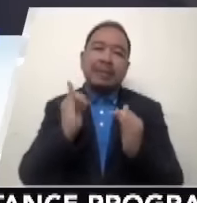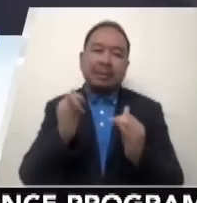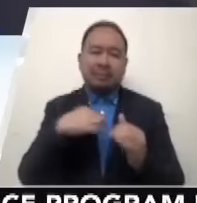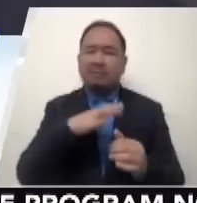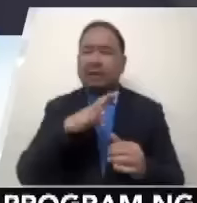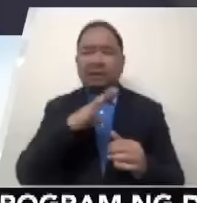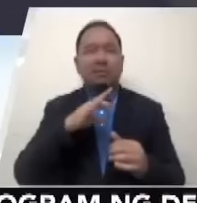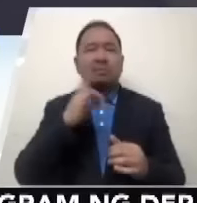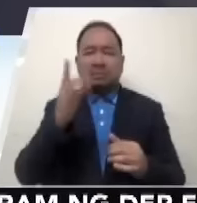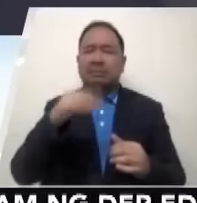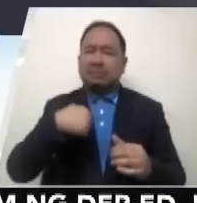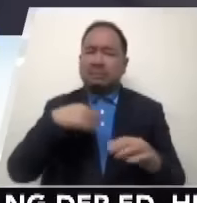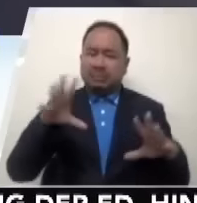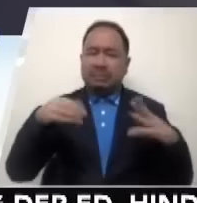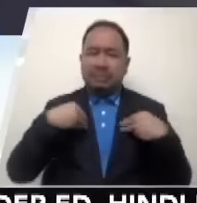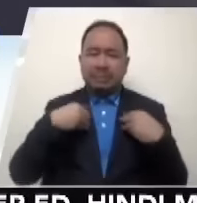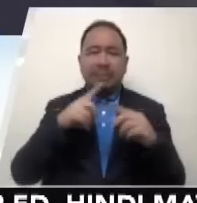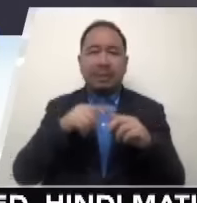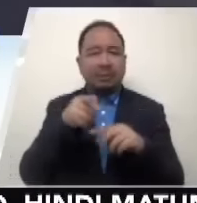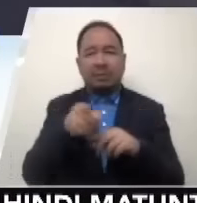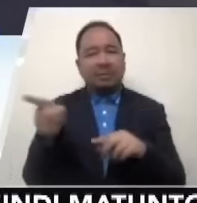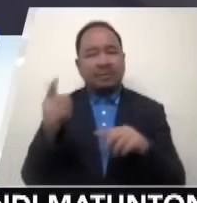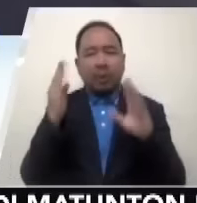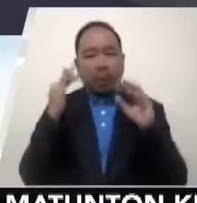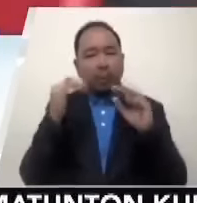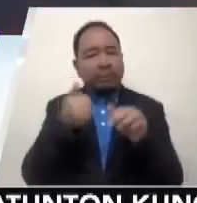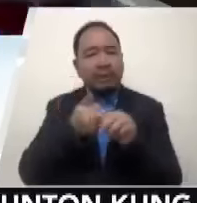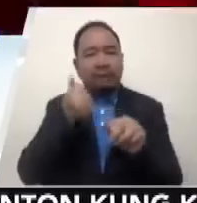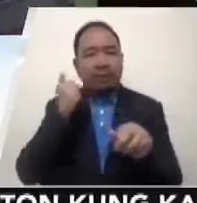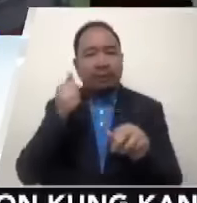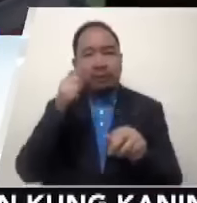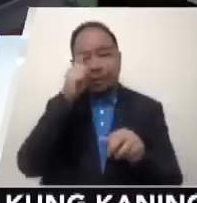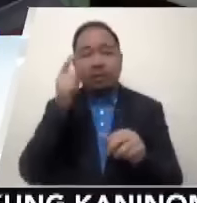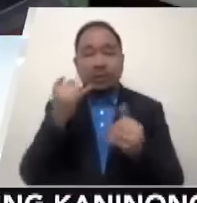yung sa iba, ayoko na mangyari. Gusto ko kasi last na to.